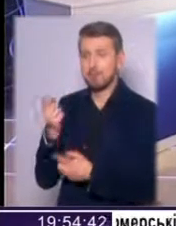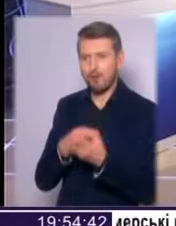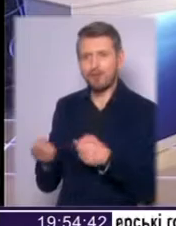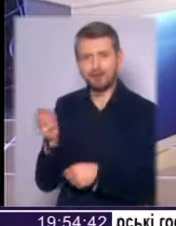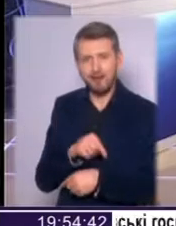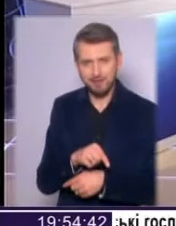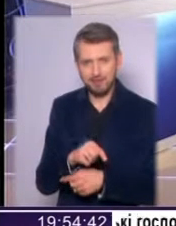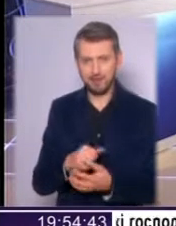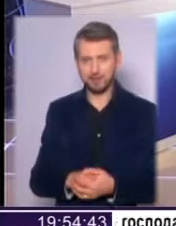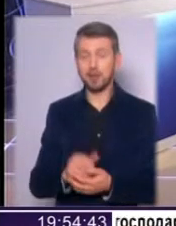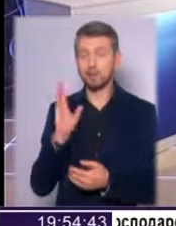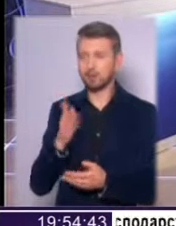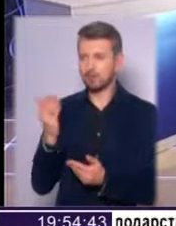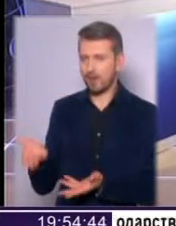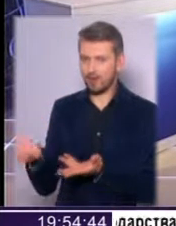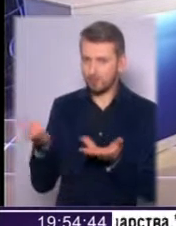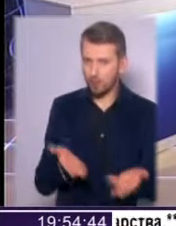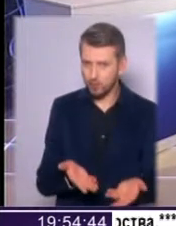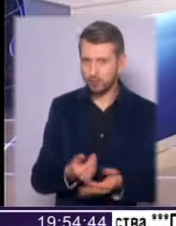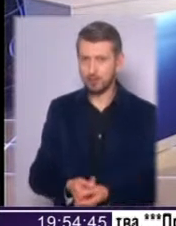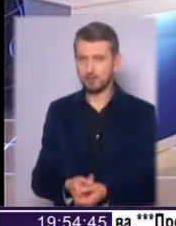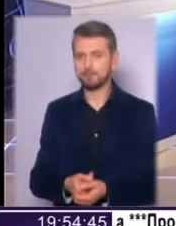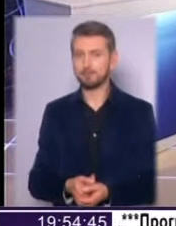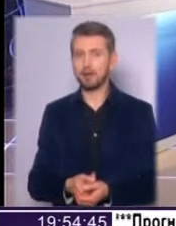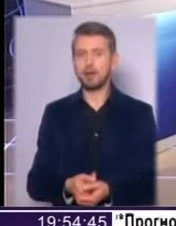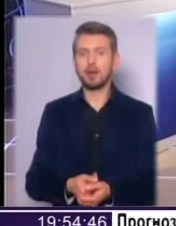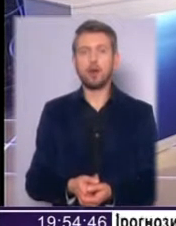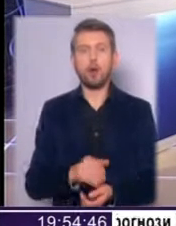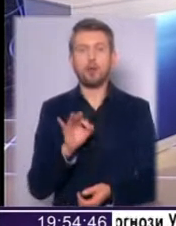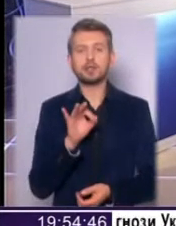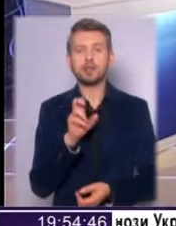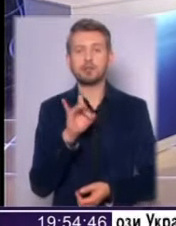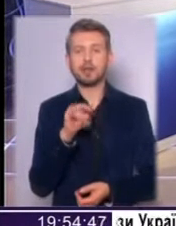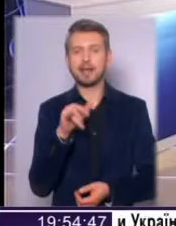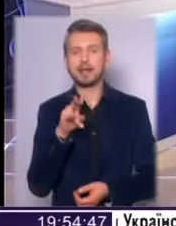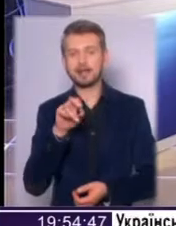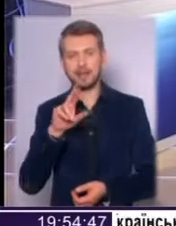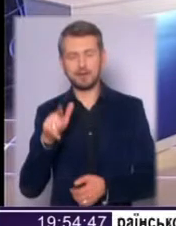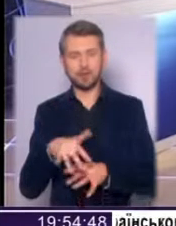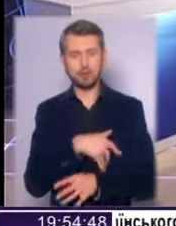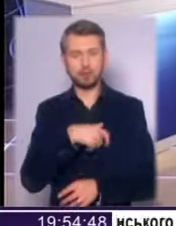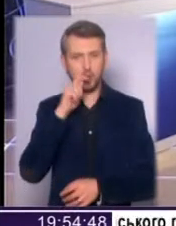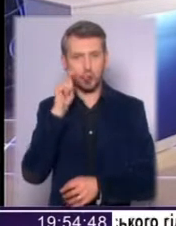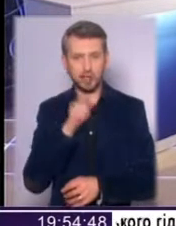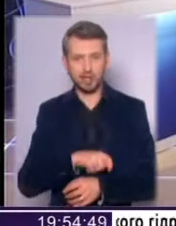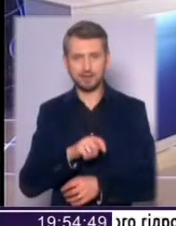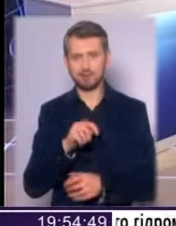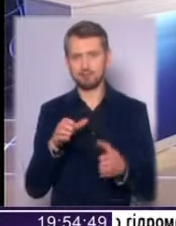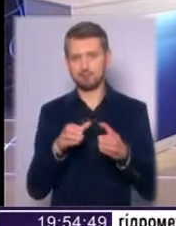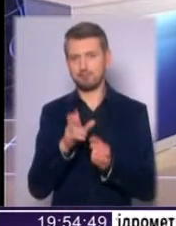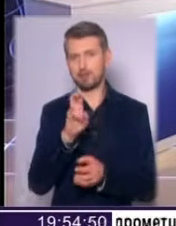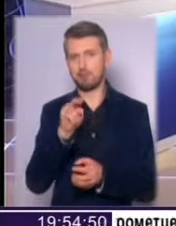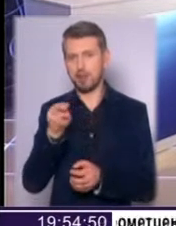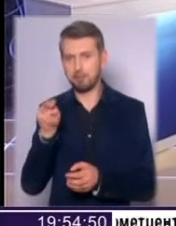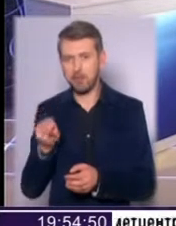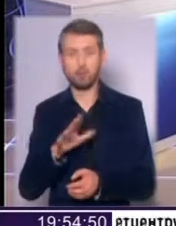Дякую. Зі сходу. Будемо вас запрошувати. Дякую, тому задоволення. До зустрічі. Олександр Бригинець, народний депутат України, член депутатської фракції партії «Блок Петра